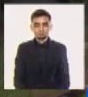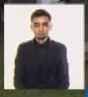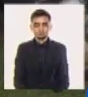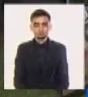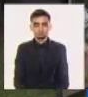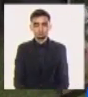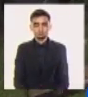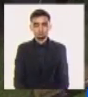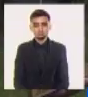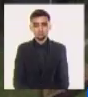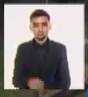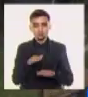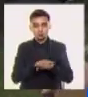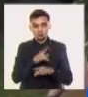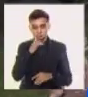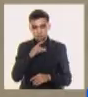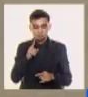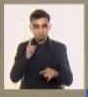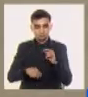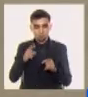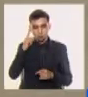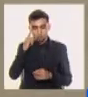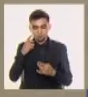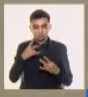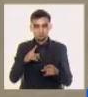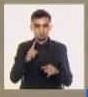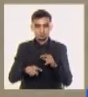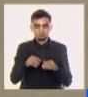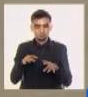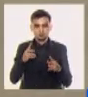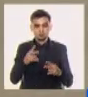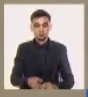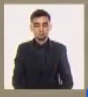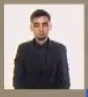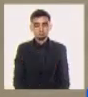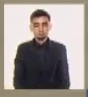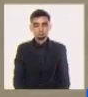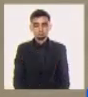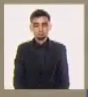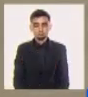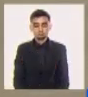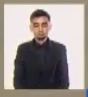Не размышлять слишком долго, нужно действовать, просто действовать. Асем Караулова, Информбюро, Восточно-Казахстанская область.